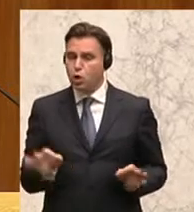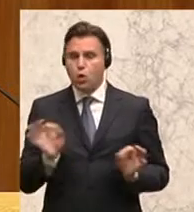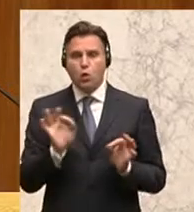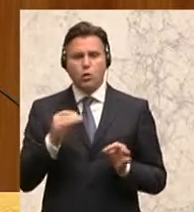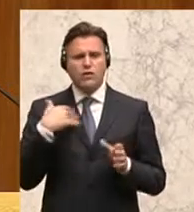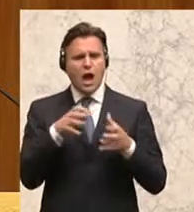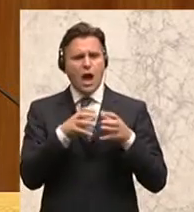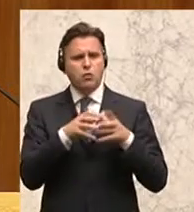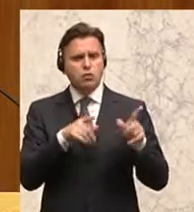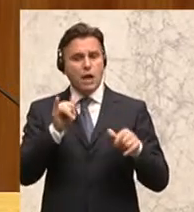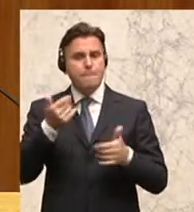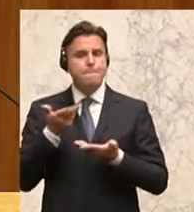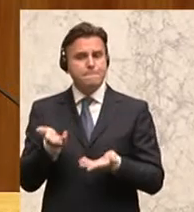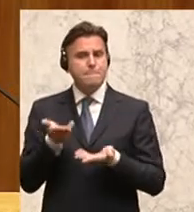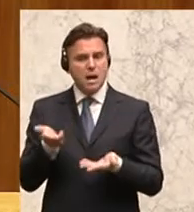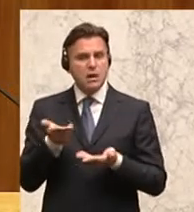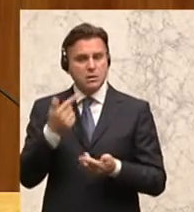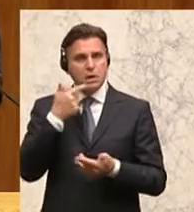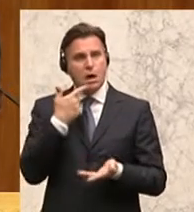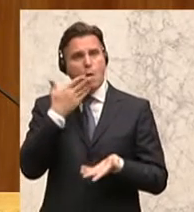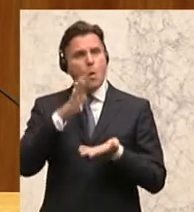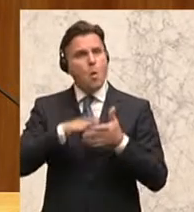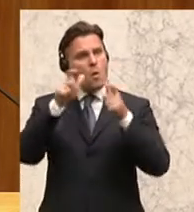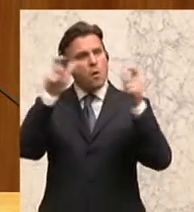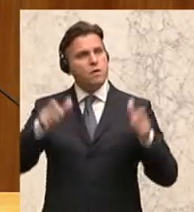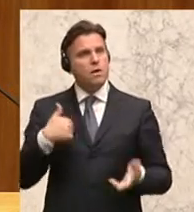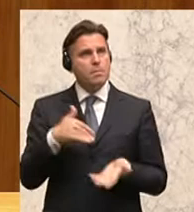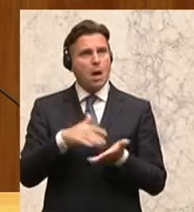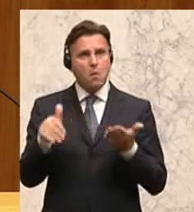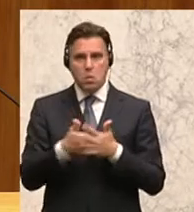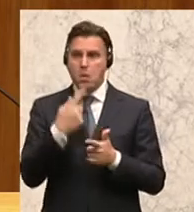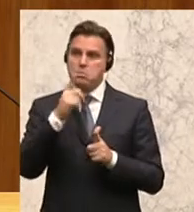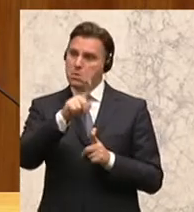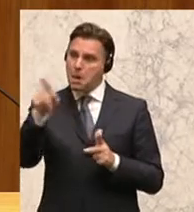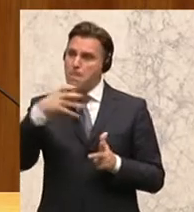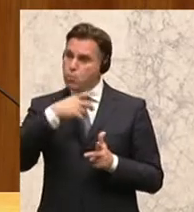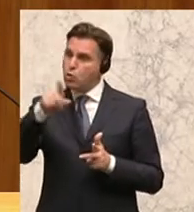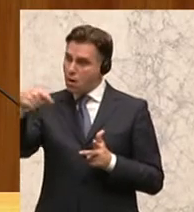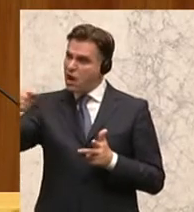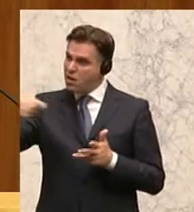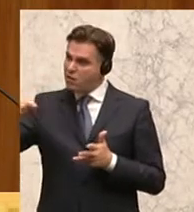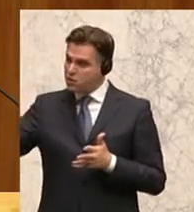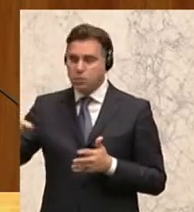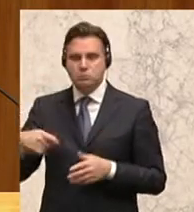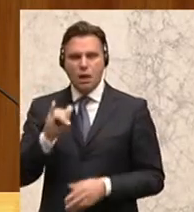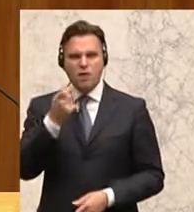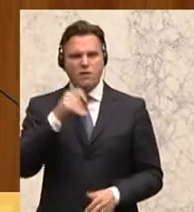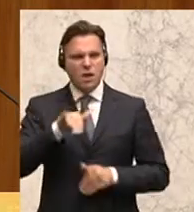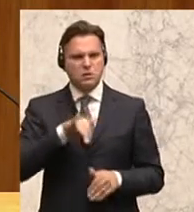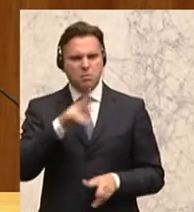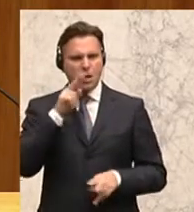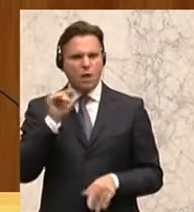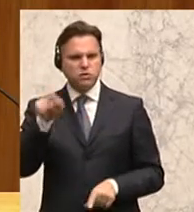ein Bäcker einen neuen Ofen kauft und findet dafür Mitbürger, die das mitinvestieren, da ist die Finanzmarktaufsicht da, weil das ist ein